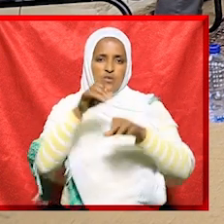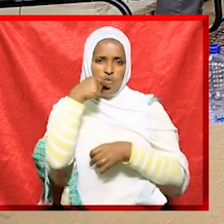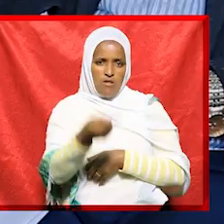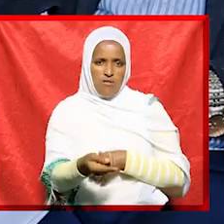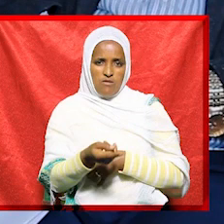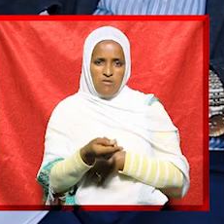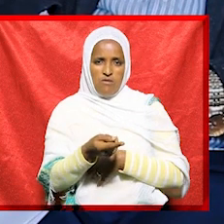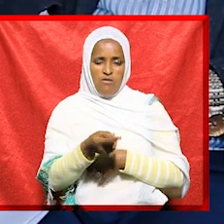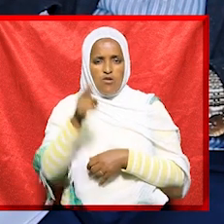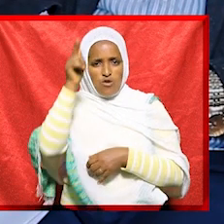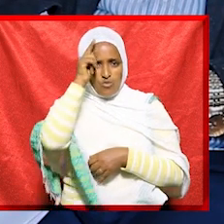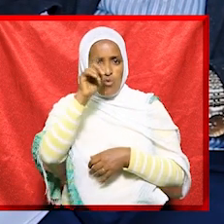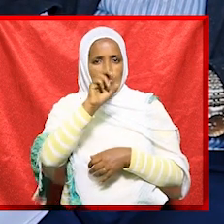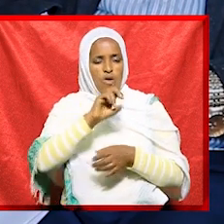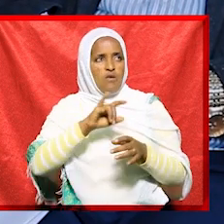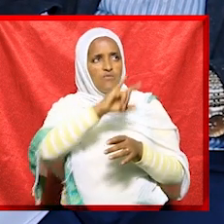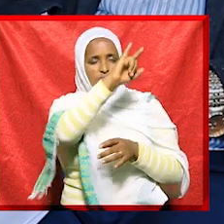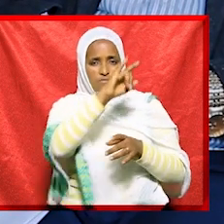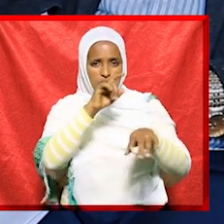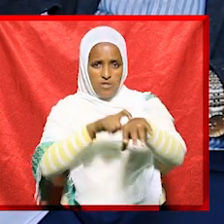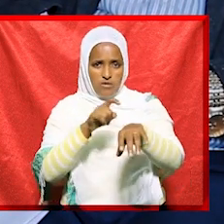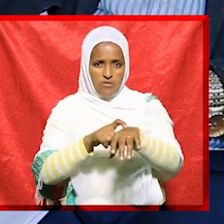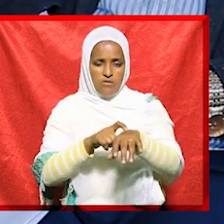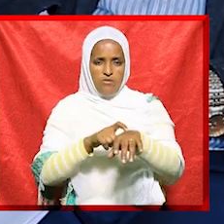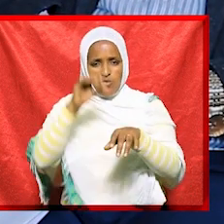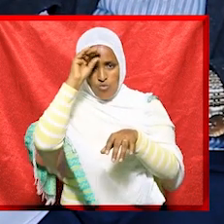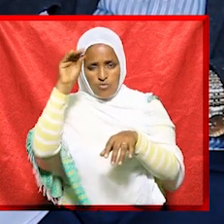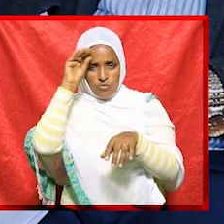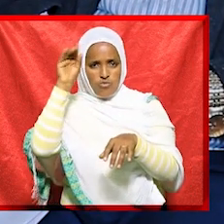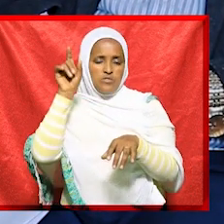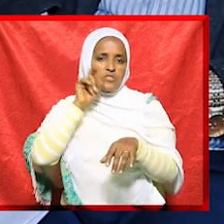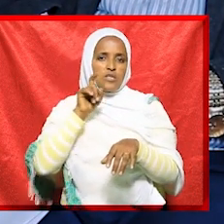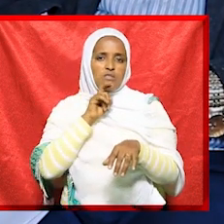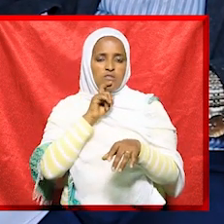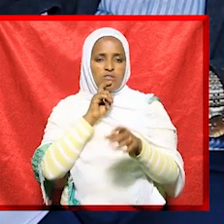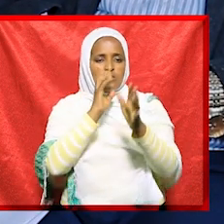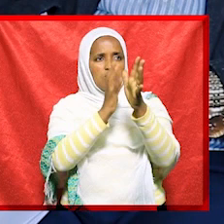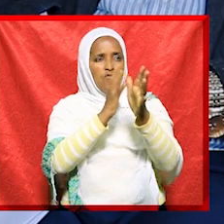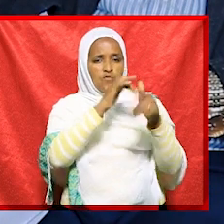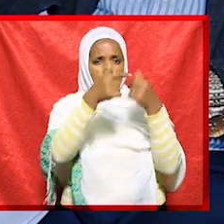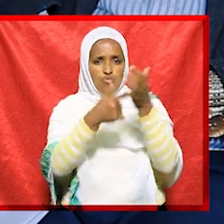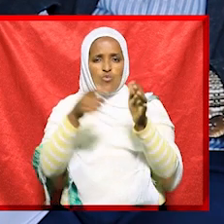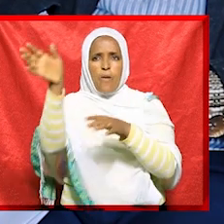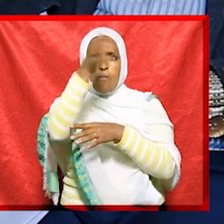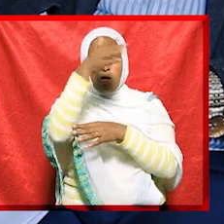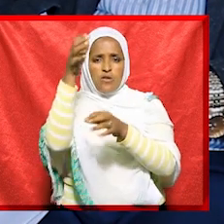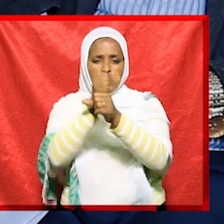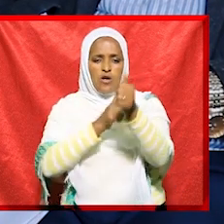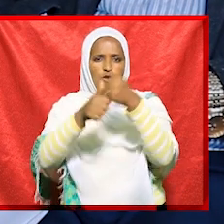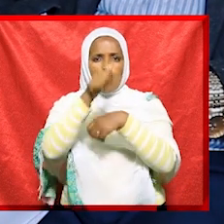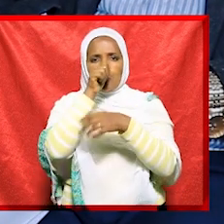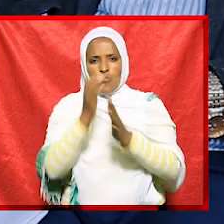ነው። ኖርዌይ ላይ በሄድኩበት ሰዓት ግብረ ሰዶማውያን ሰልፍ ሲሄዱ ባንዲራውን የያዘው